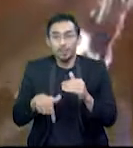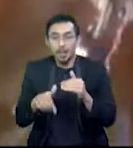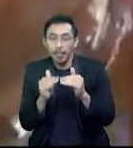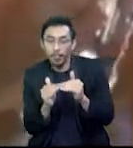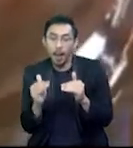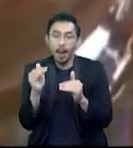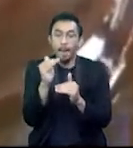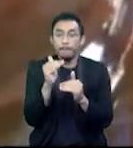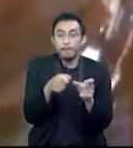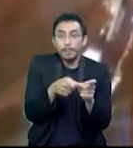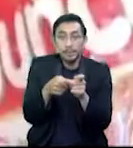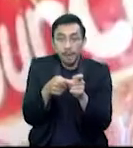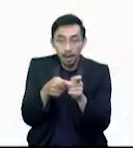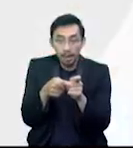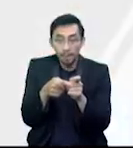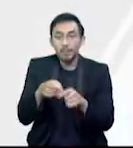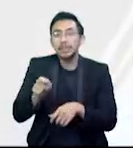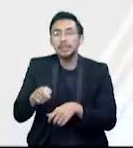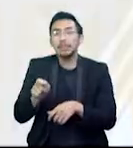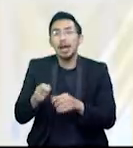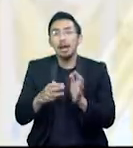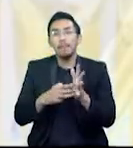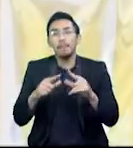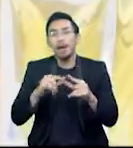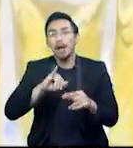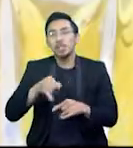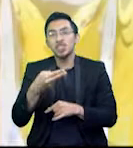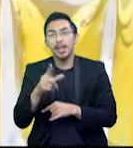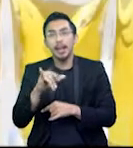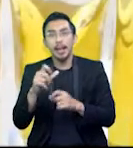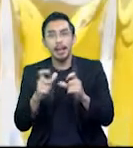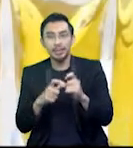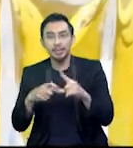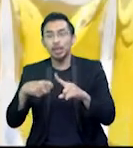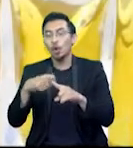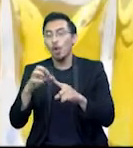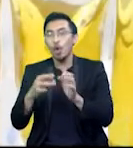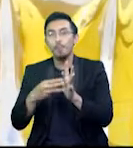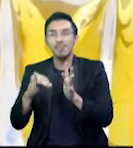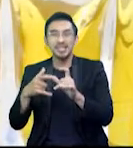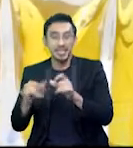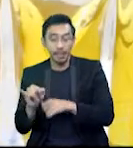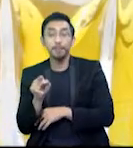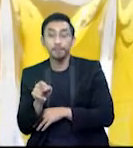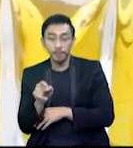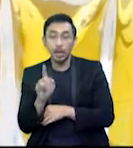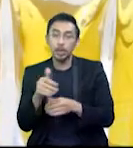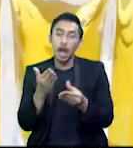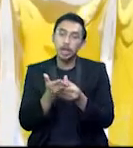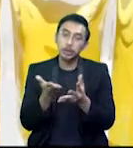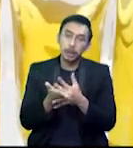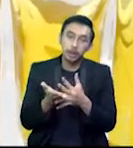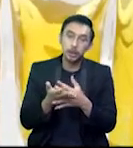sidang Majelis komisi KPPU dapat menjatuhkan sanksi administratif berupa denda hingga maksimal 50%